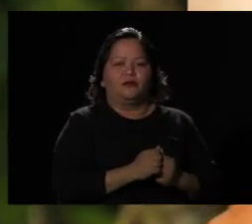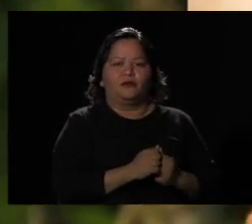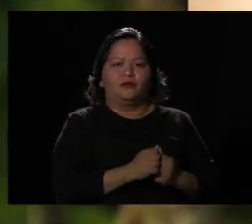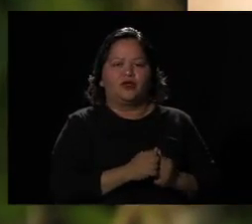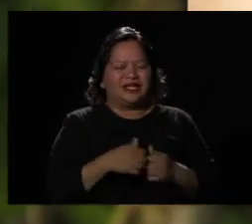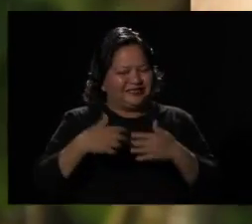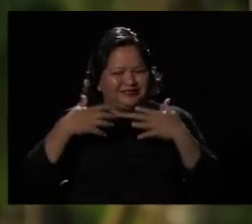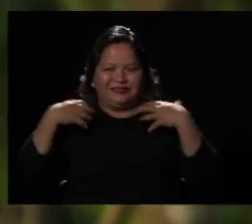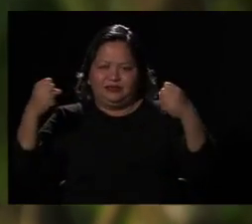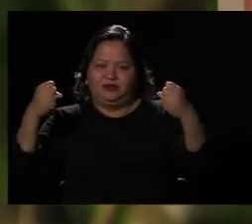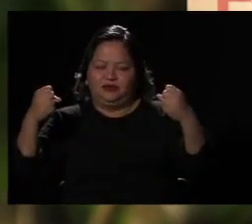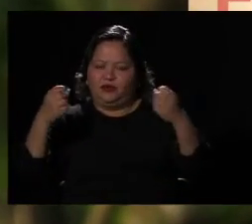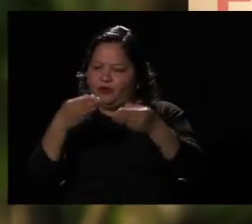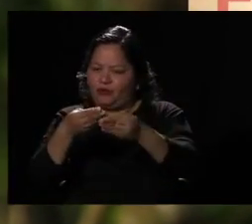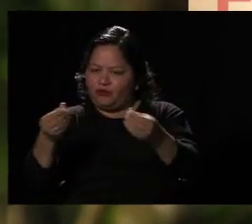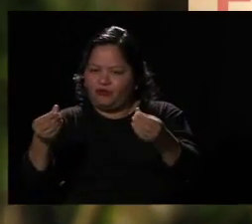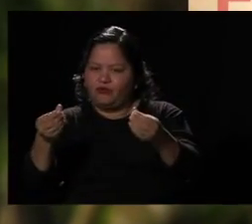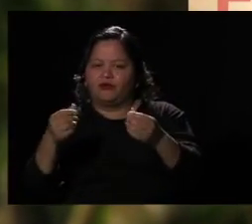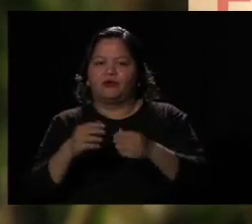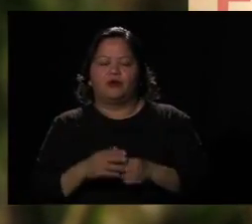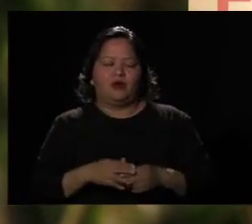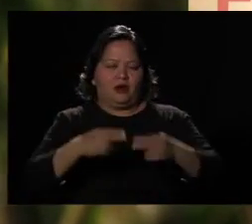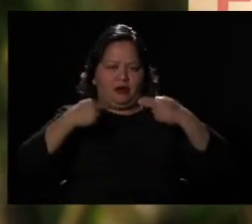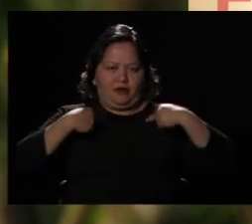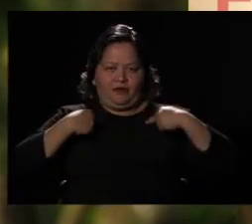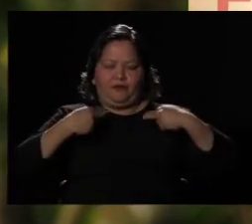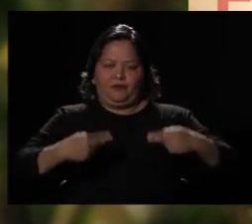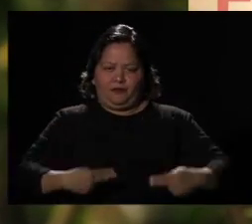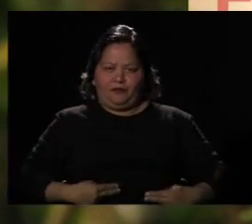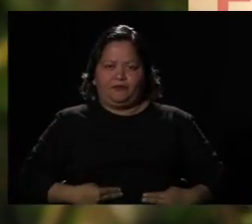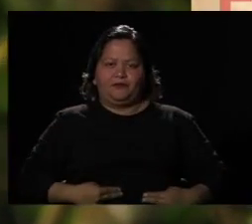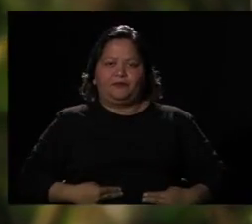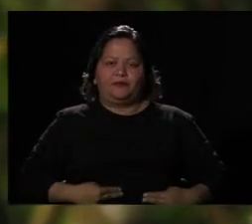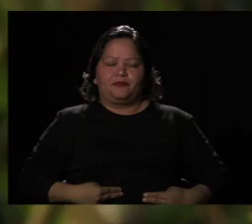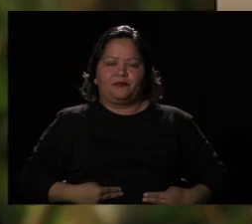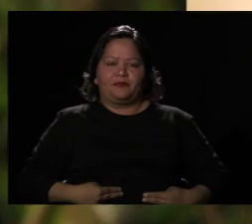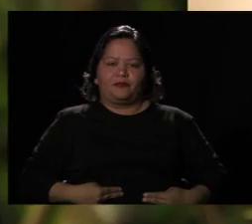hinemlo zo amot fafanyago